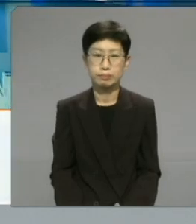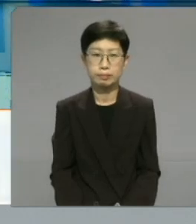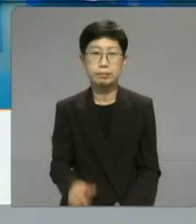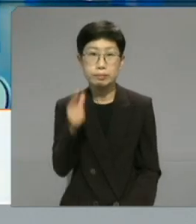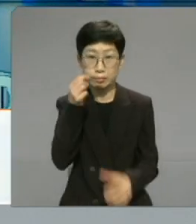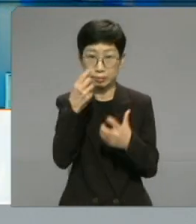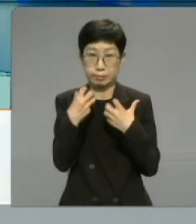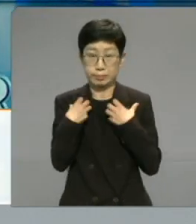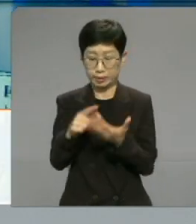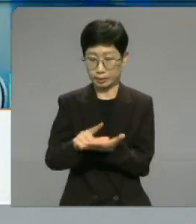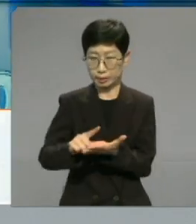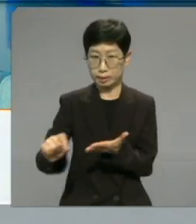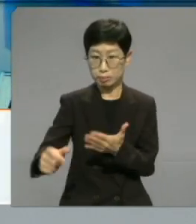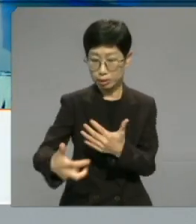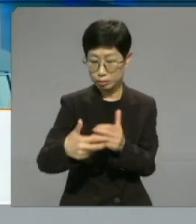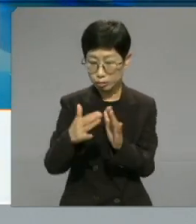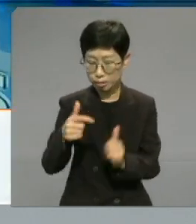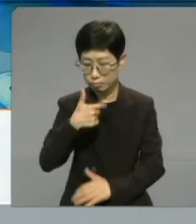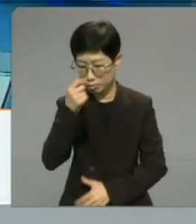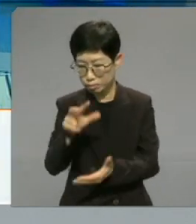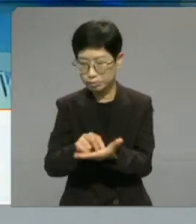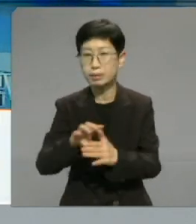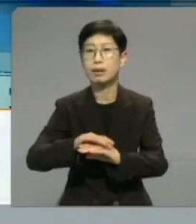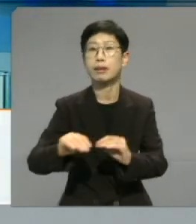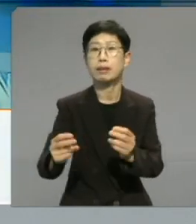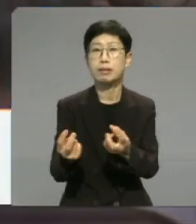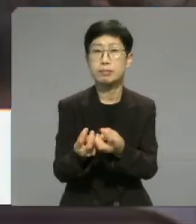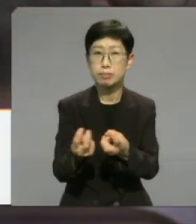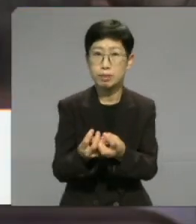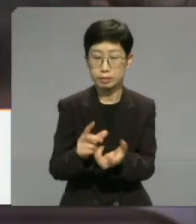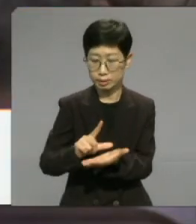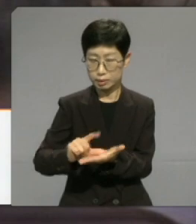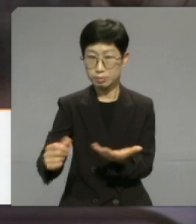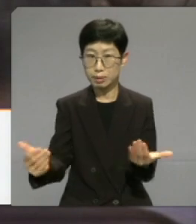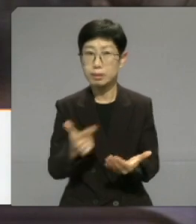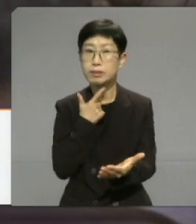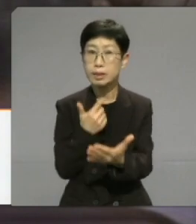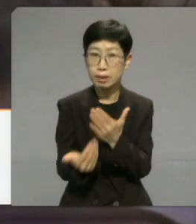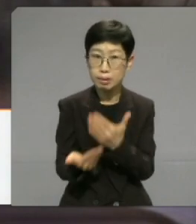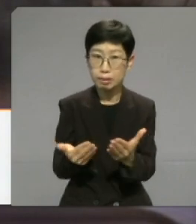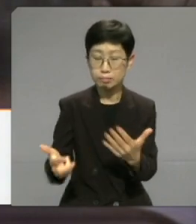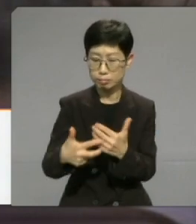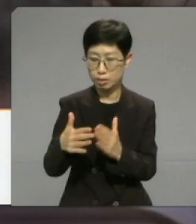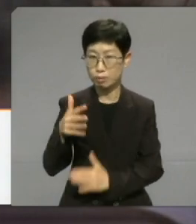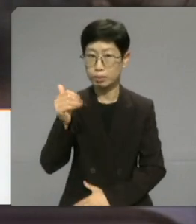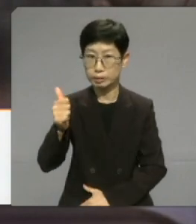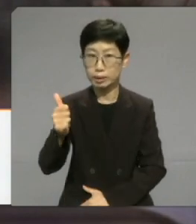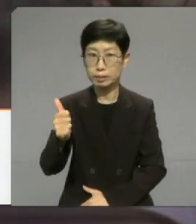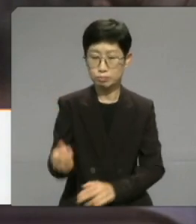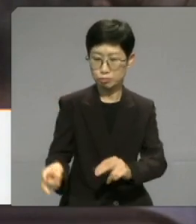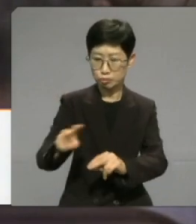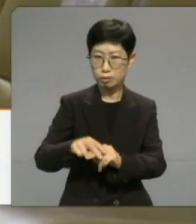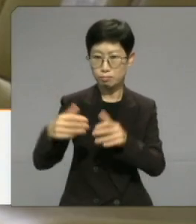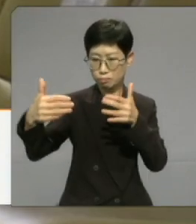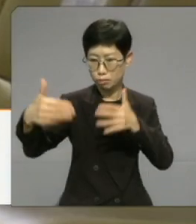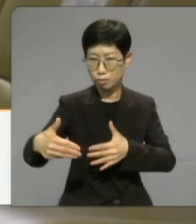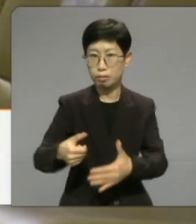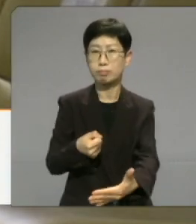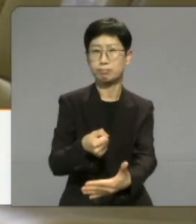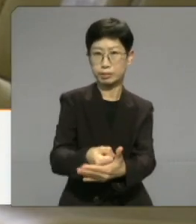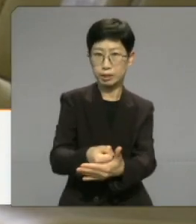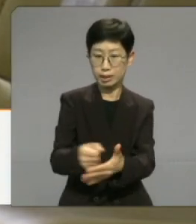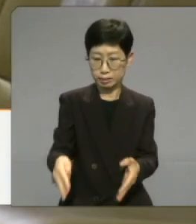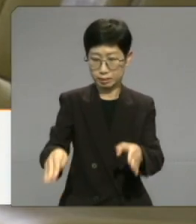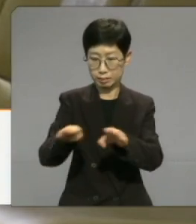일본 정부가 지방 의료인력 부족 문제 대응책으로 지방 근무 경험을 병원장 취임 요건으로 적용하는 대상 시설을